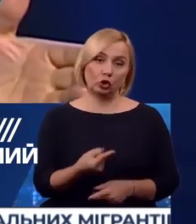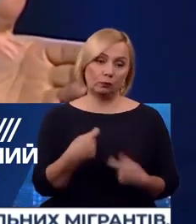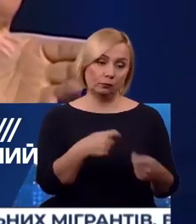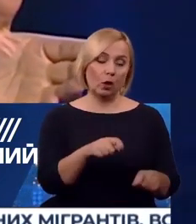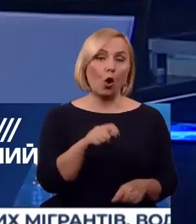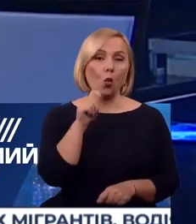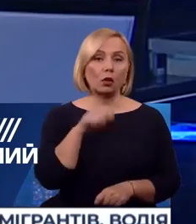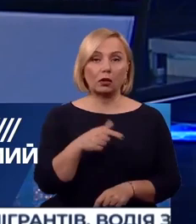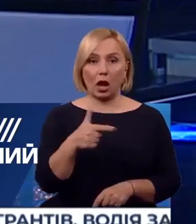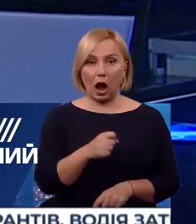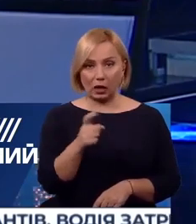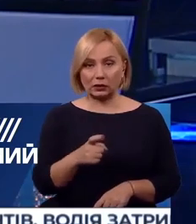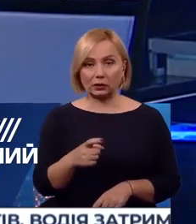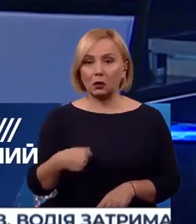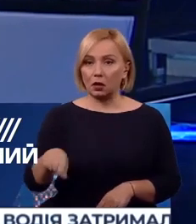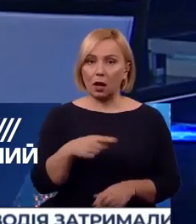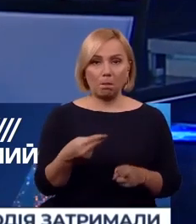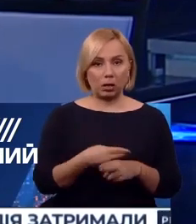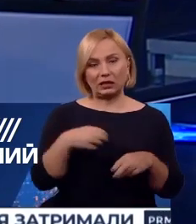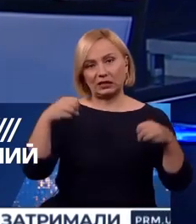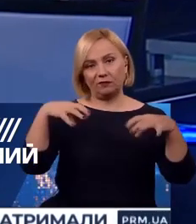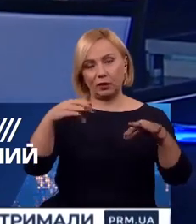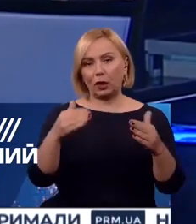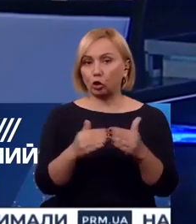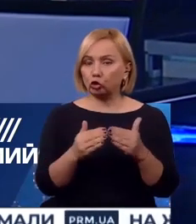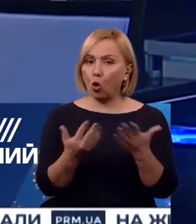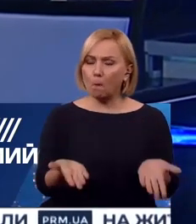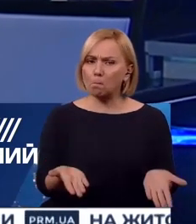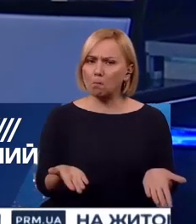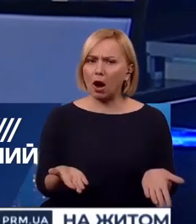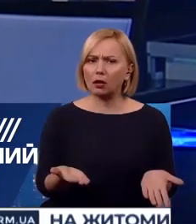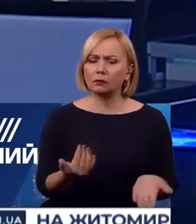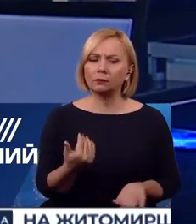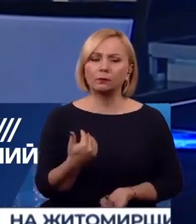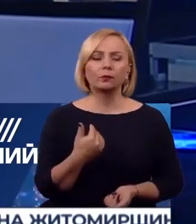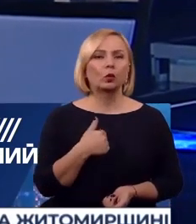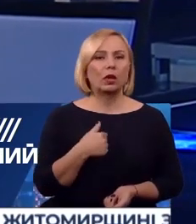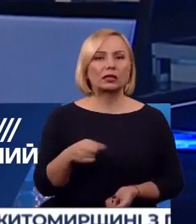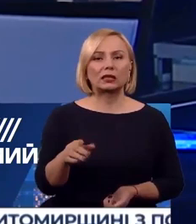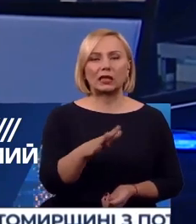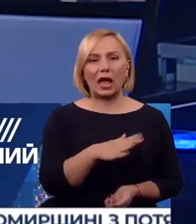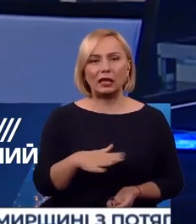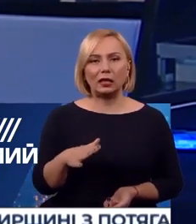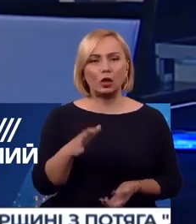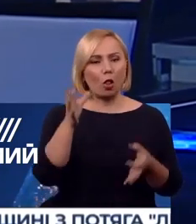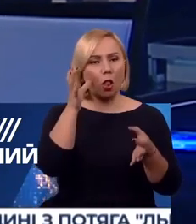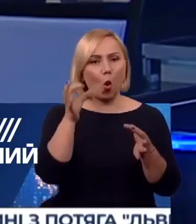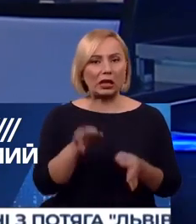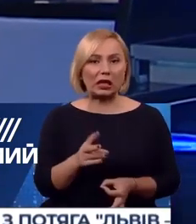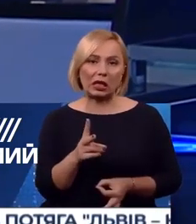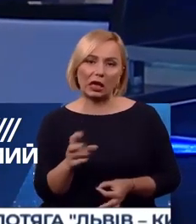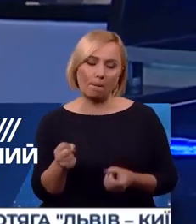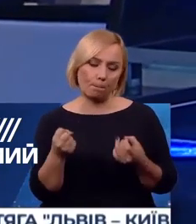альтернатива? Люди будуть сидіти без світла дома? Ні. Просто я логіку вашу намагаюся зрозуміти. В нас в країні логіка дуже проста.